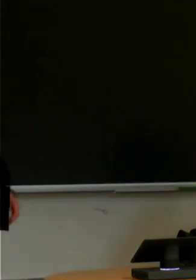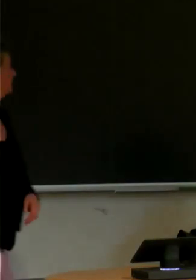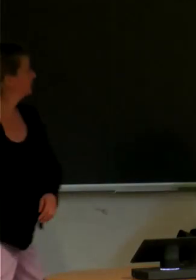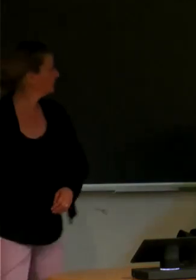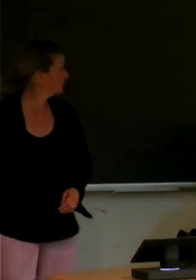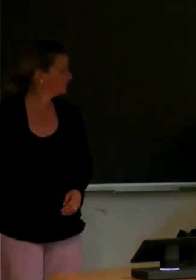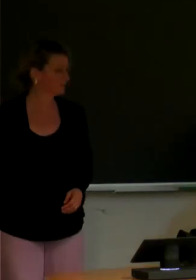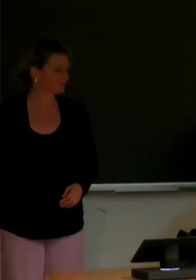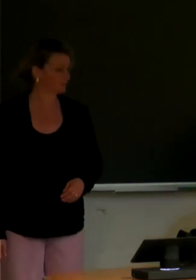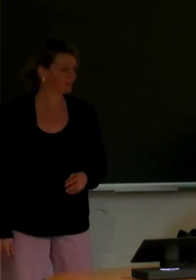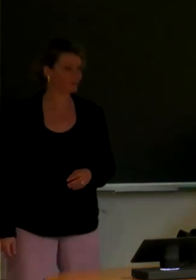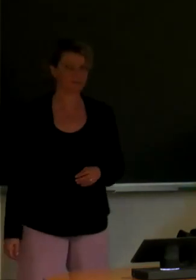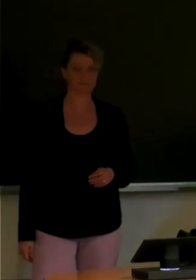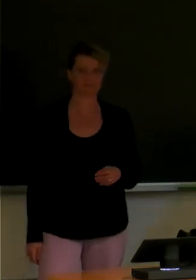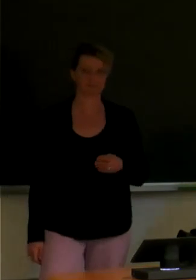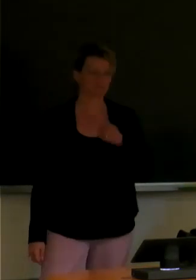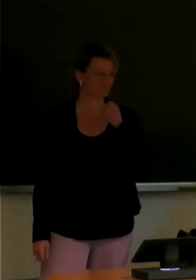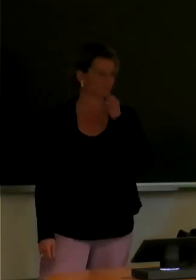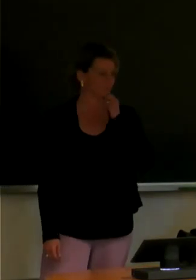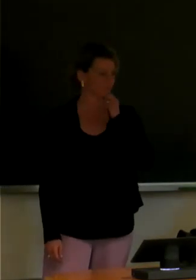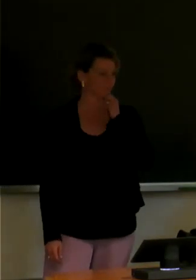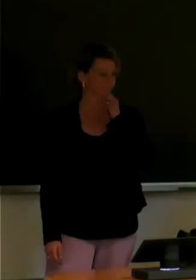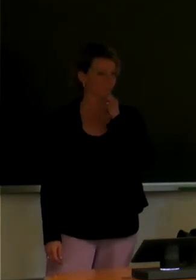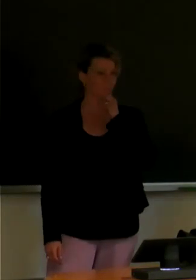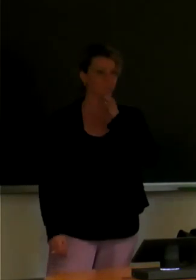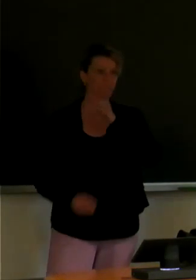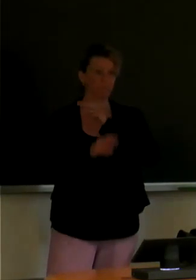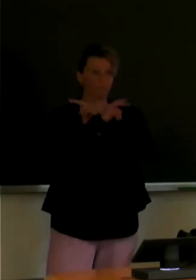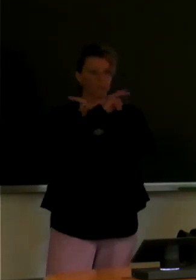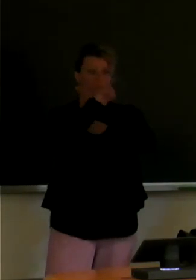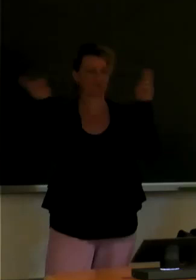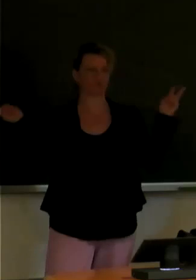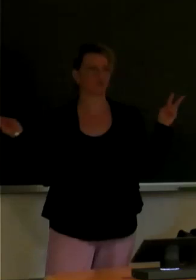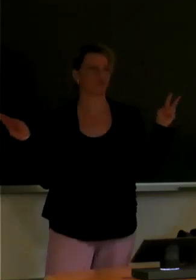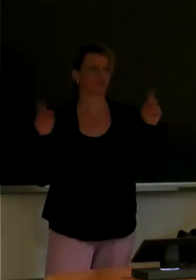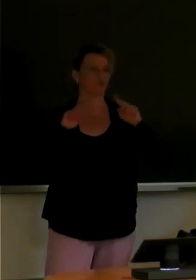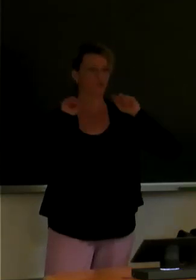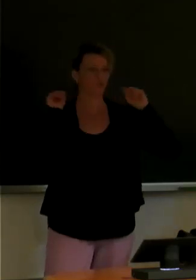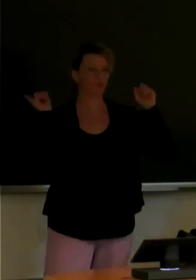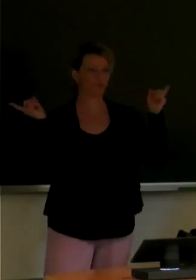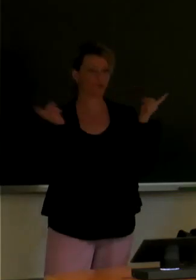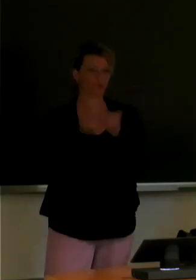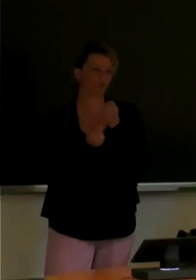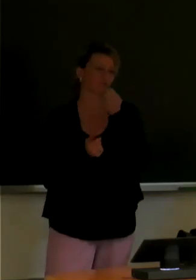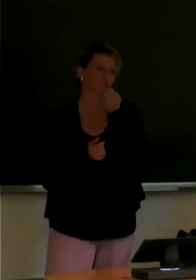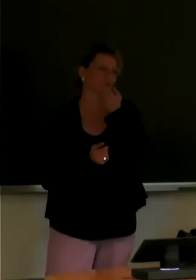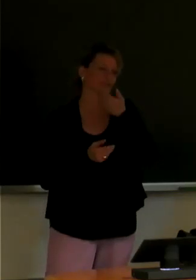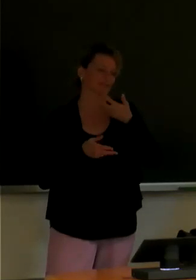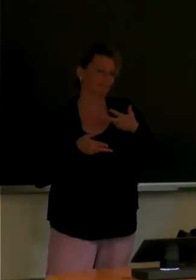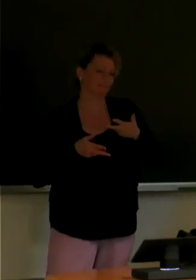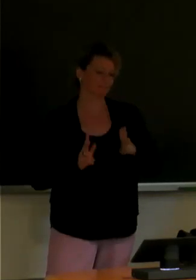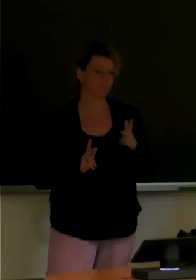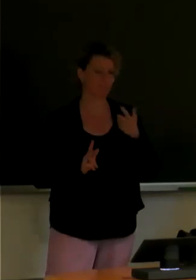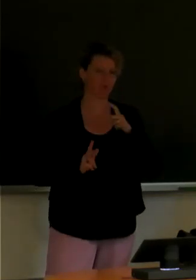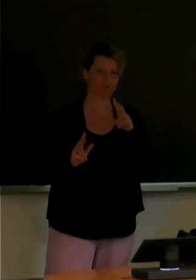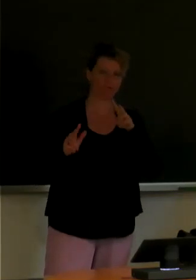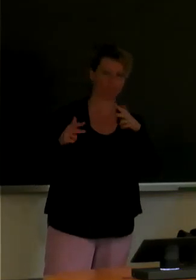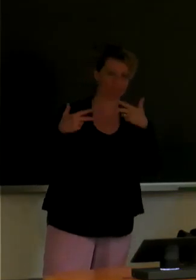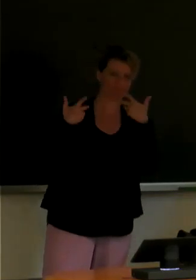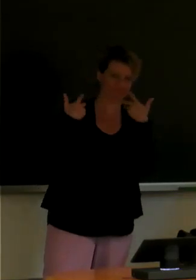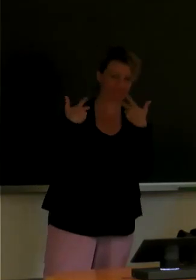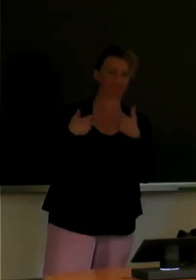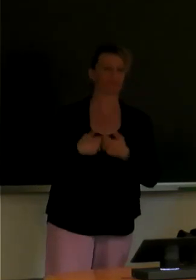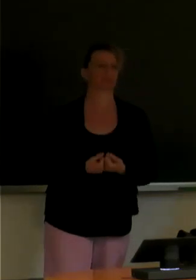Meccanica. Mi dicono di sedermi per motivi di inquadramento cinematografico. Allora, benvenuti a tutti quanti